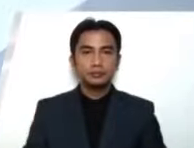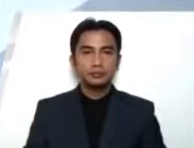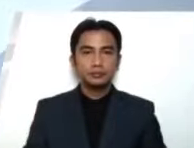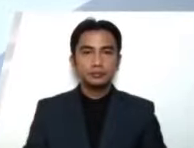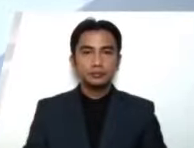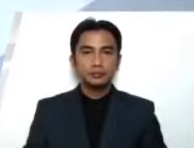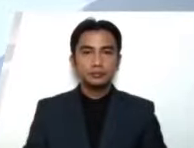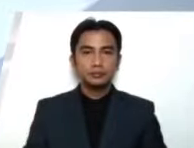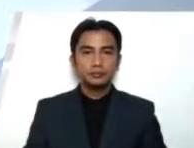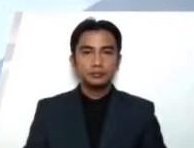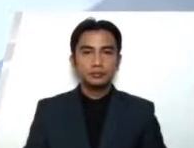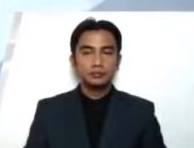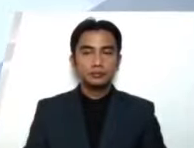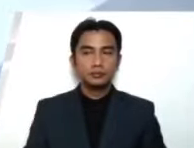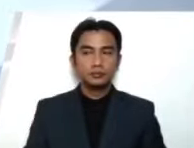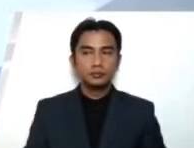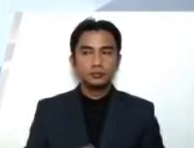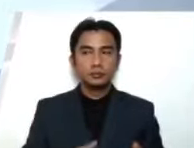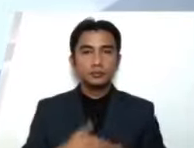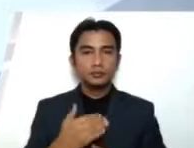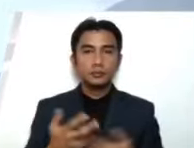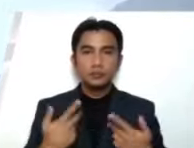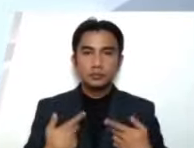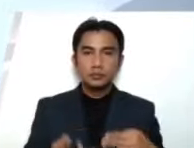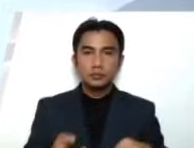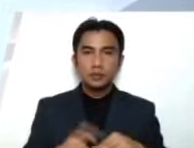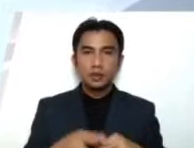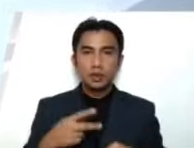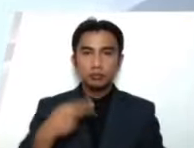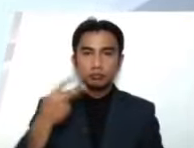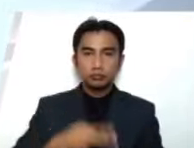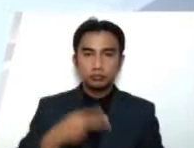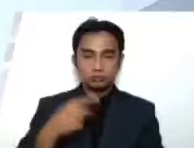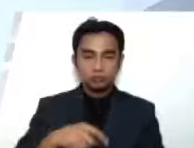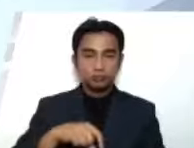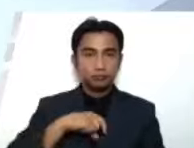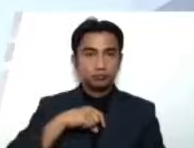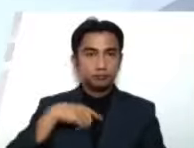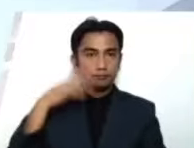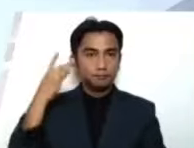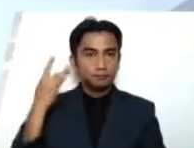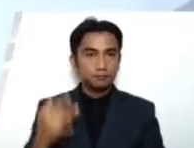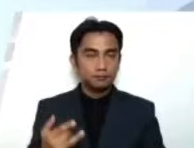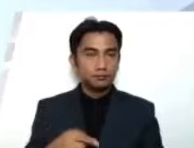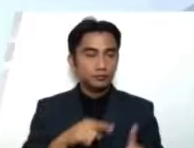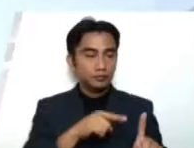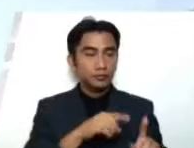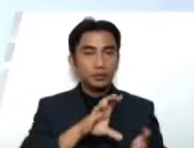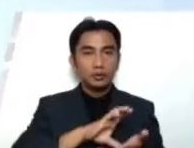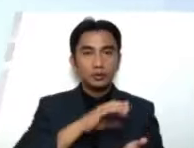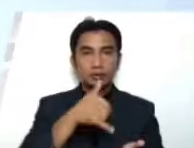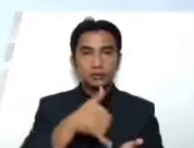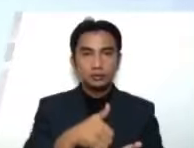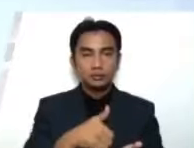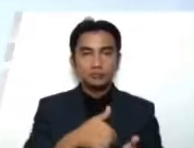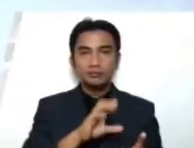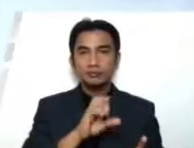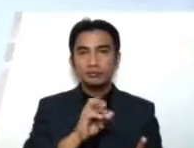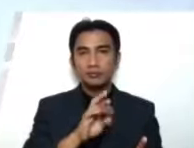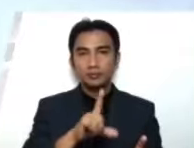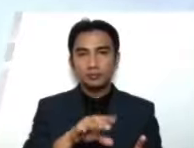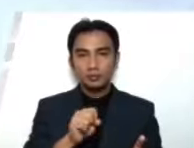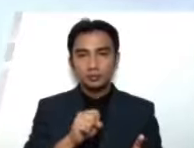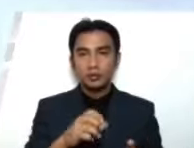Dagdag sa makasaysayang double gold ni Carlos yulo nangunguna rin ang Pilipinas sa mga bansa sa Southeast Asia sa